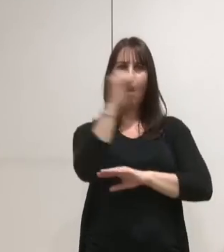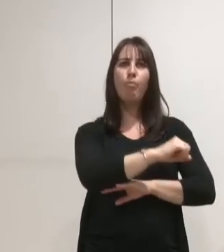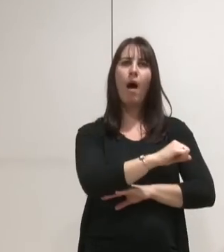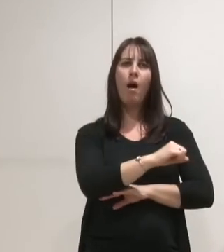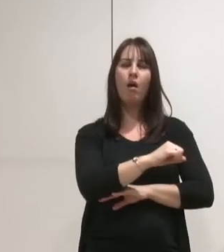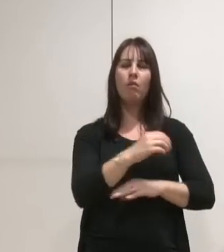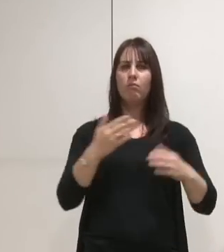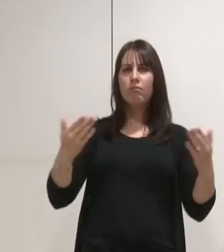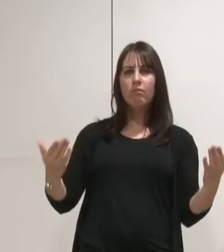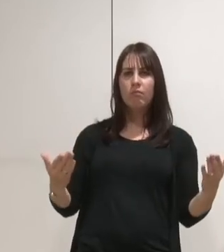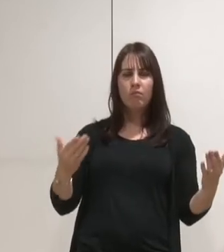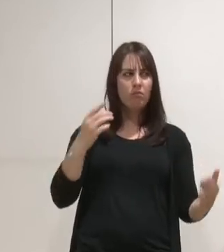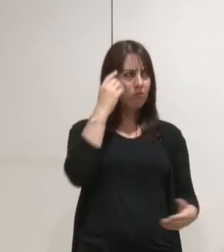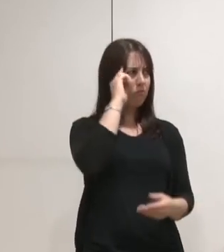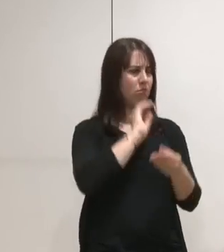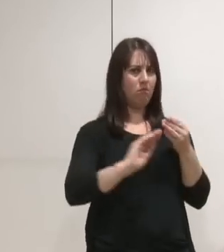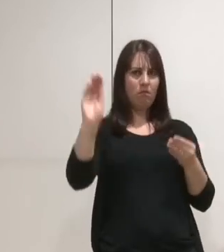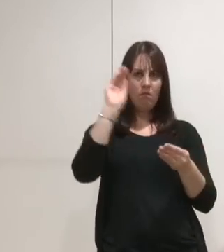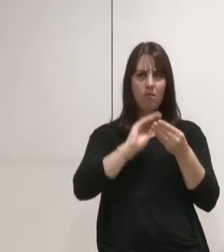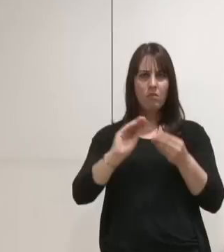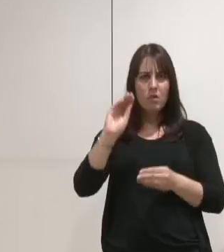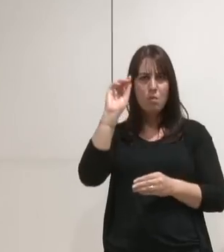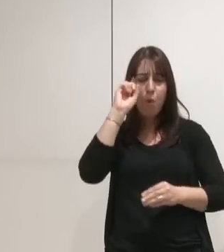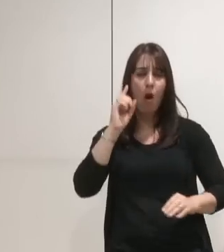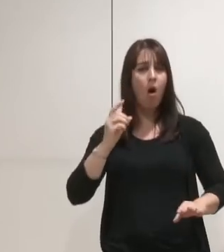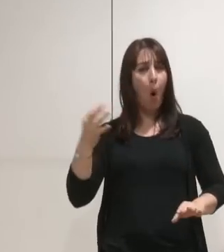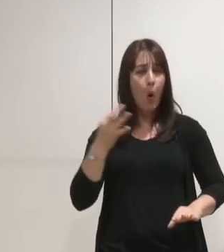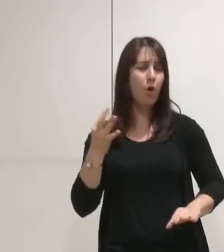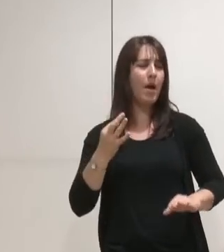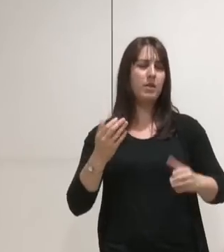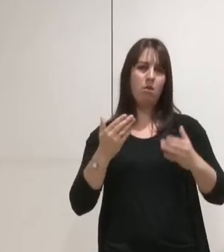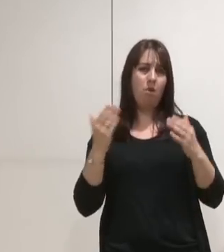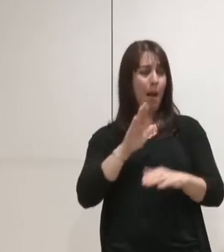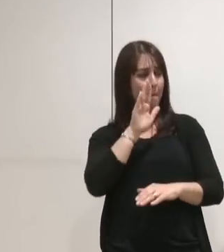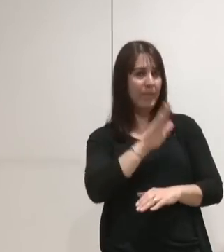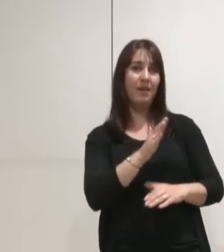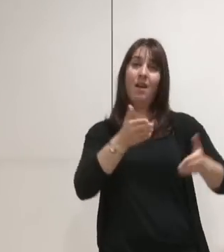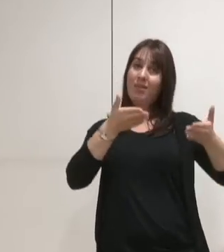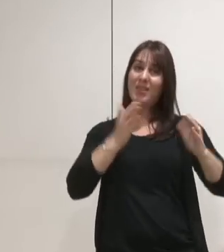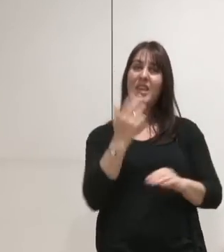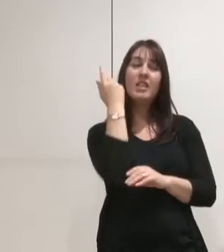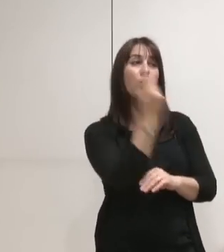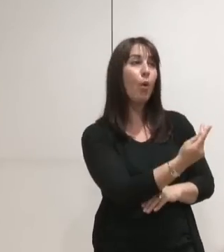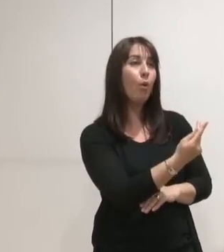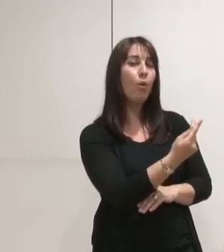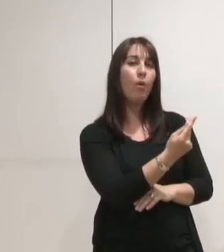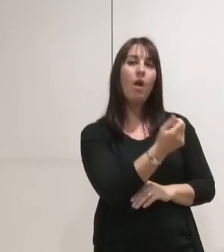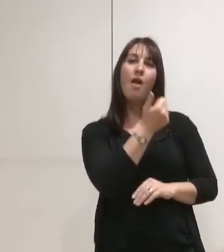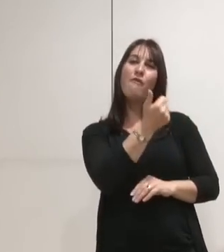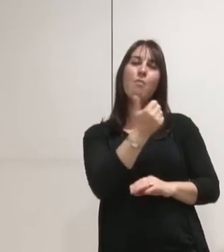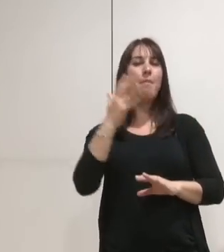ce contrepied systématique entre votre décision et ce que vous